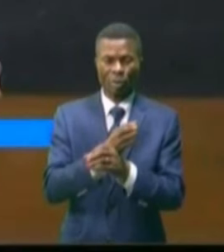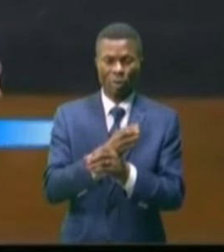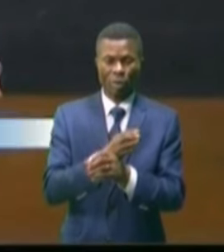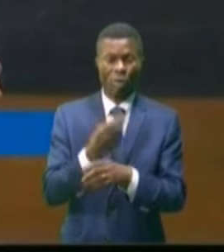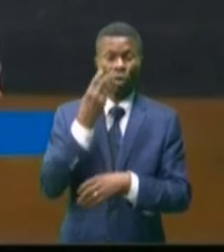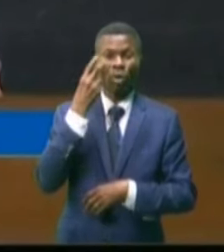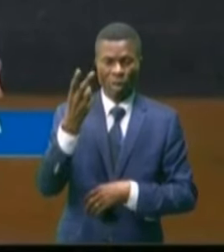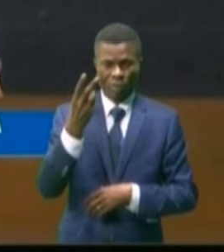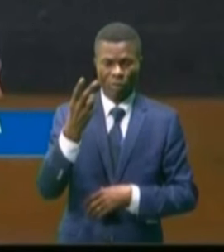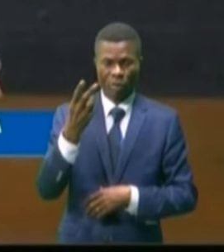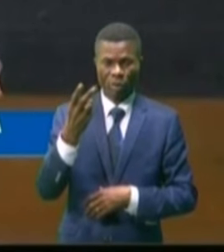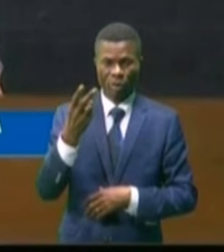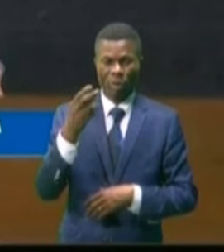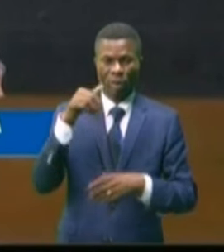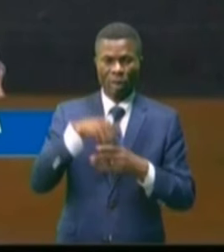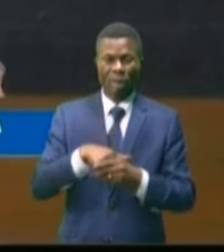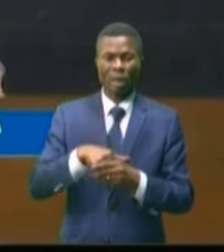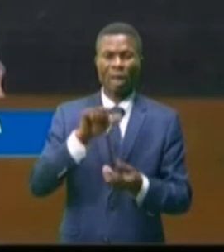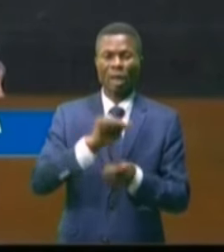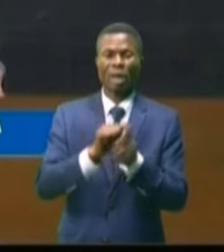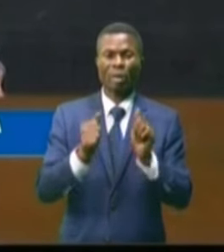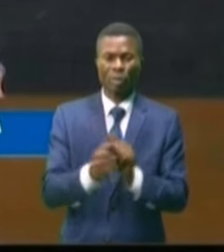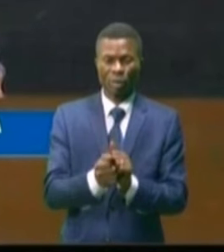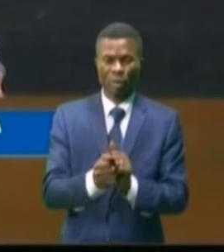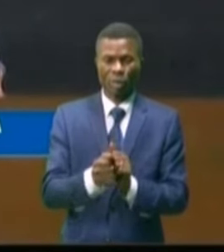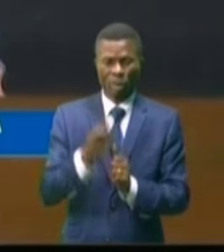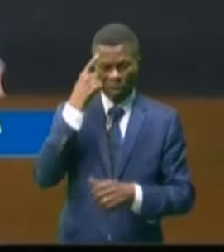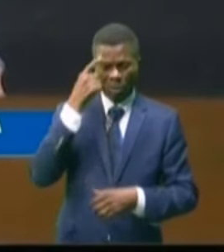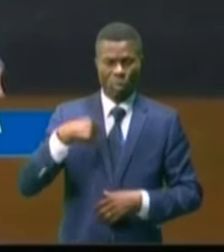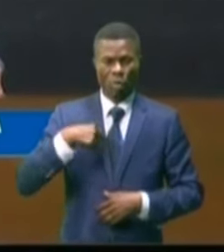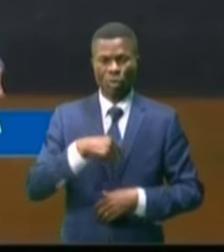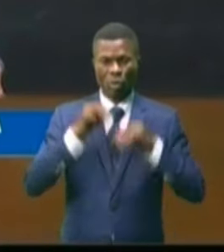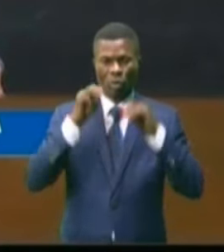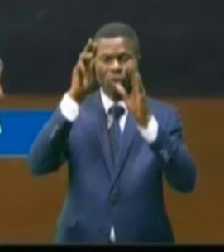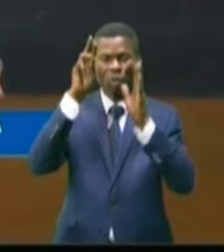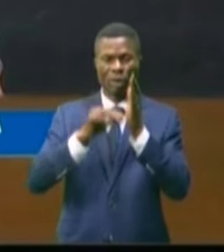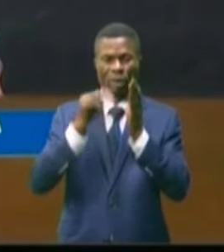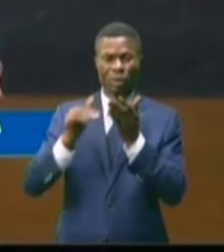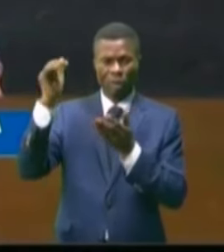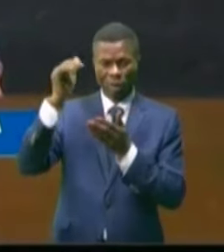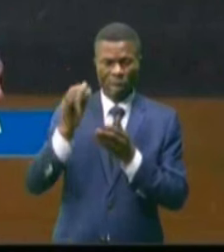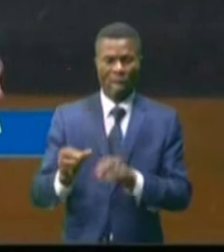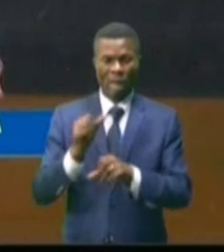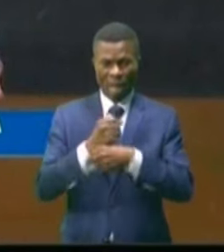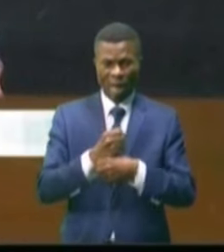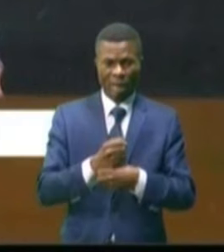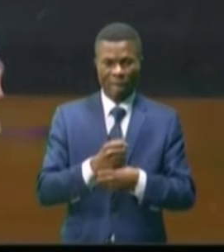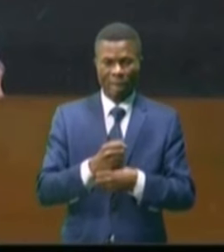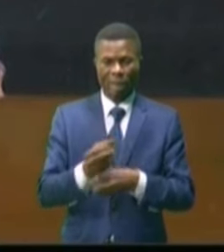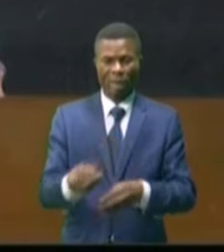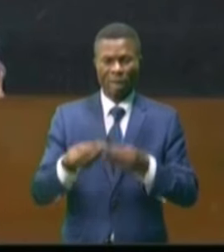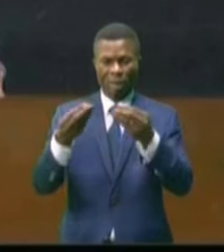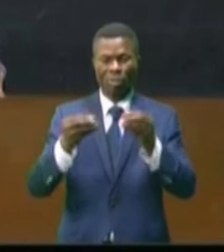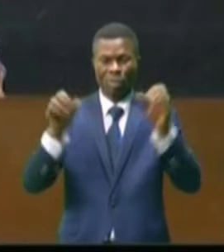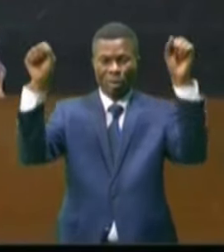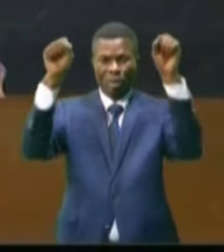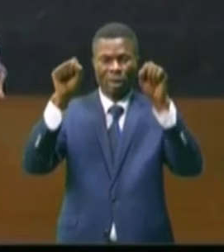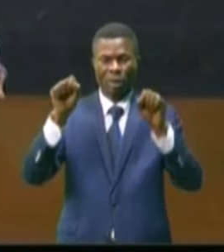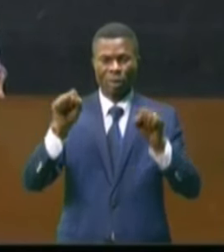vision dans le secteur qui est le nôtre par la mise en place d'un